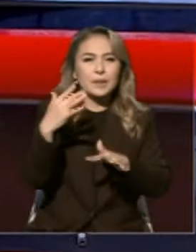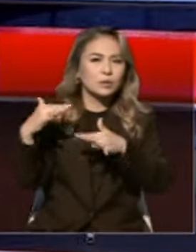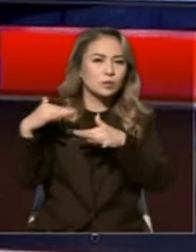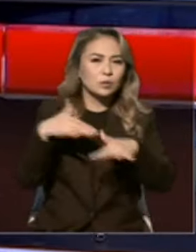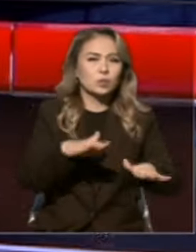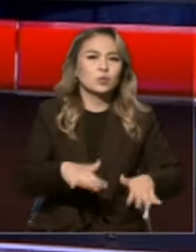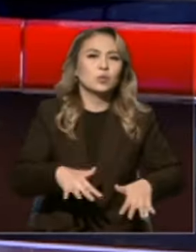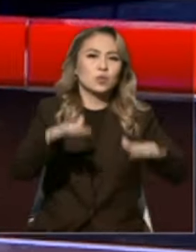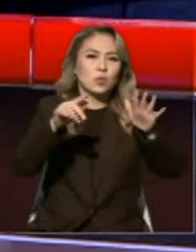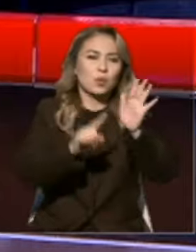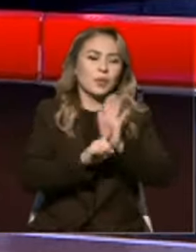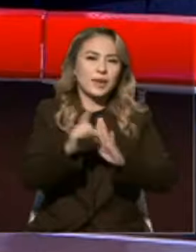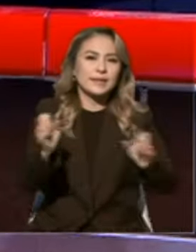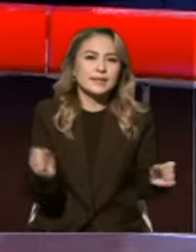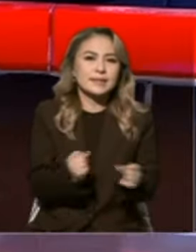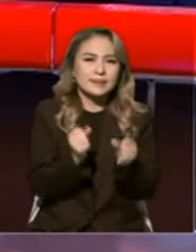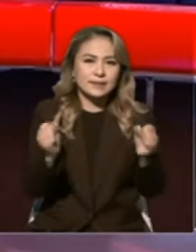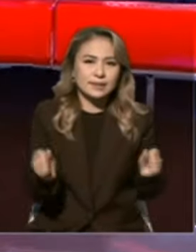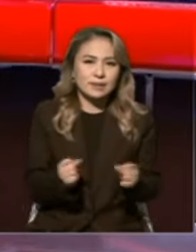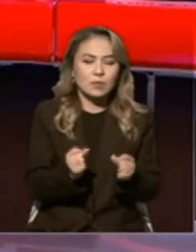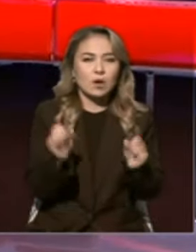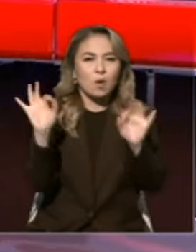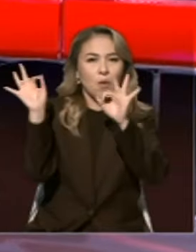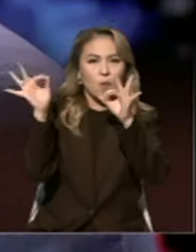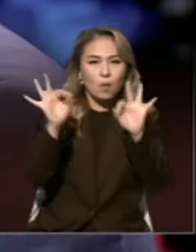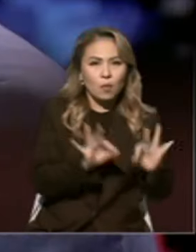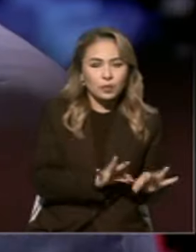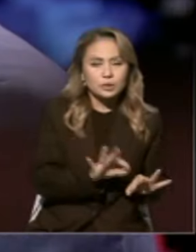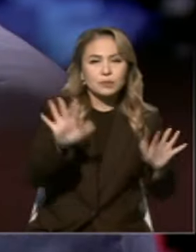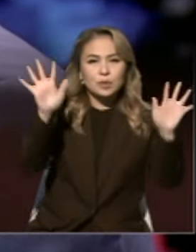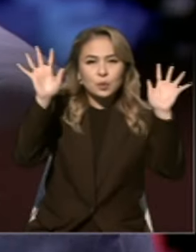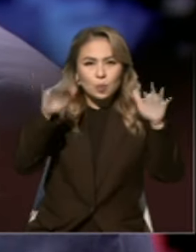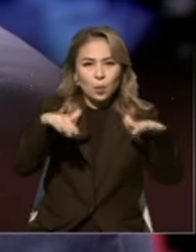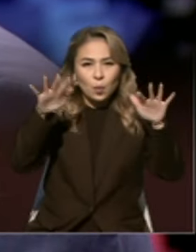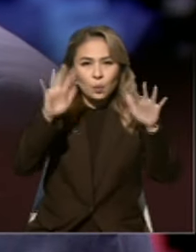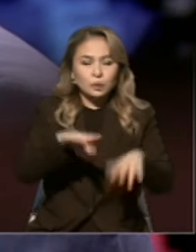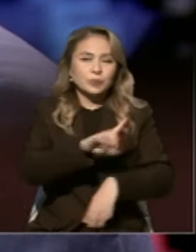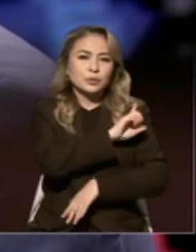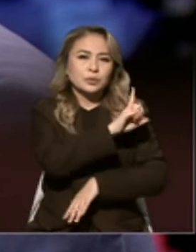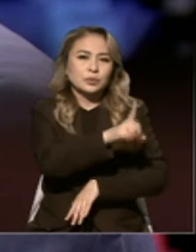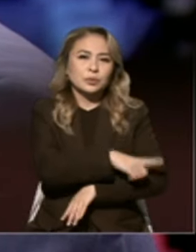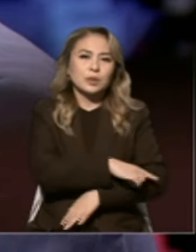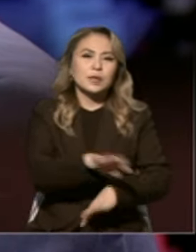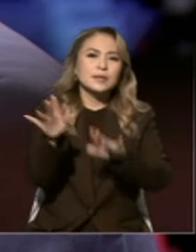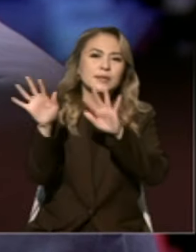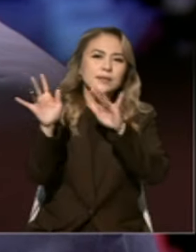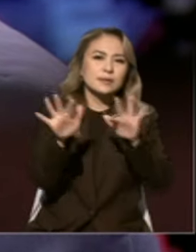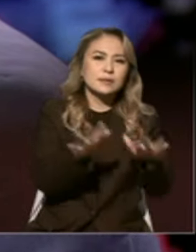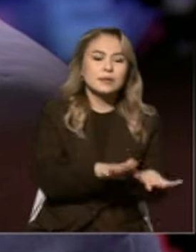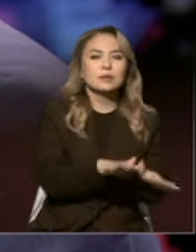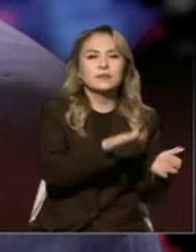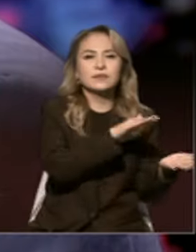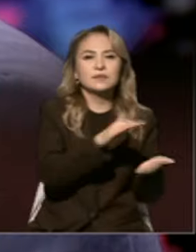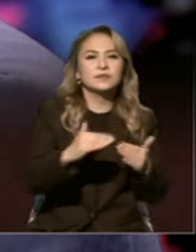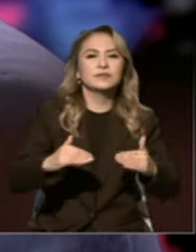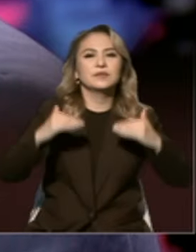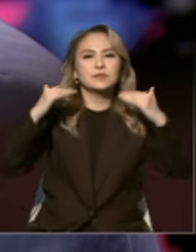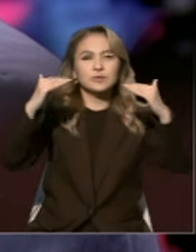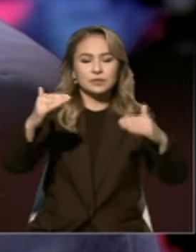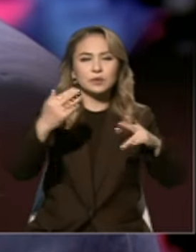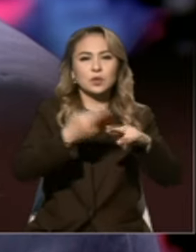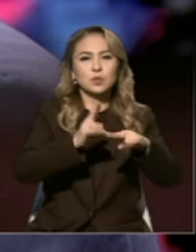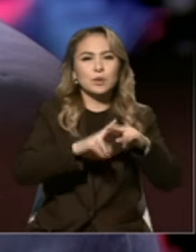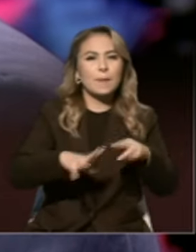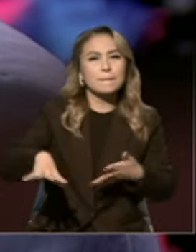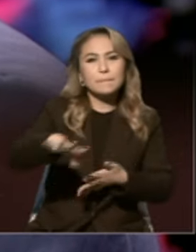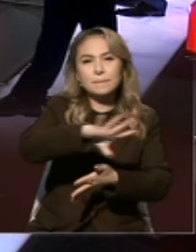кезіндегі мынау қыс бойы, күз бойы жауған жаңбыр тоңғақ болып қатқаны, одан кейін қардың мөлшерден жоғары түскені,